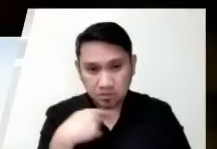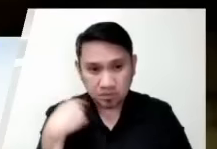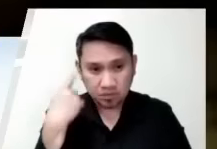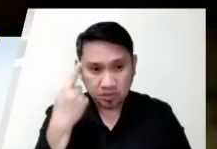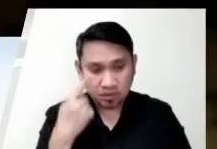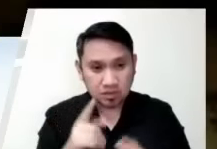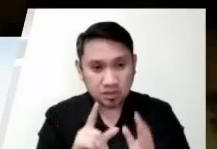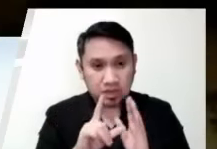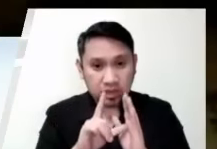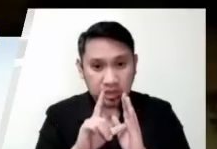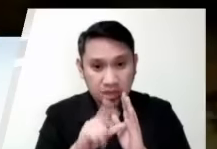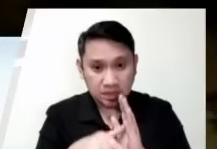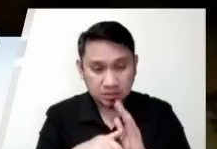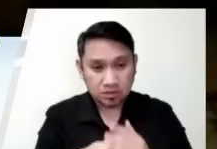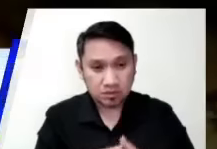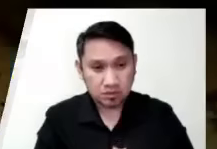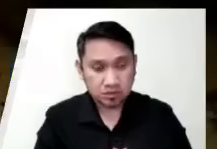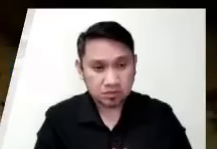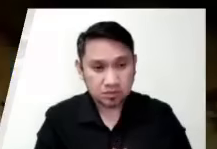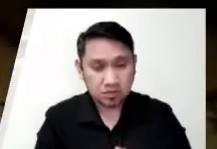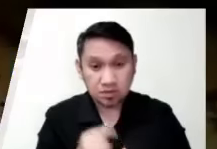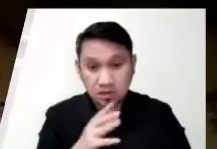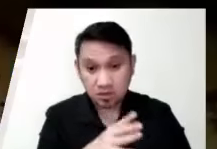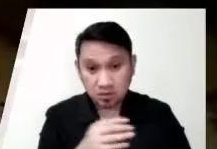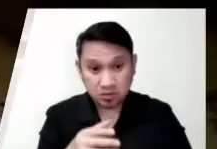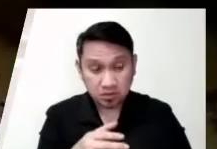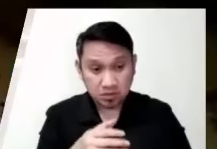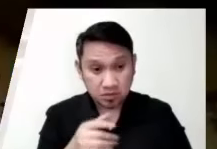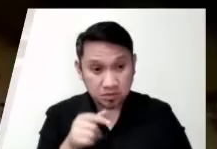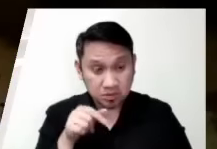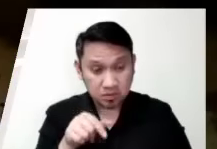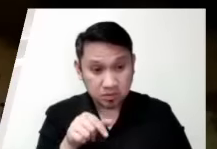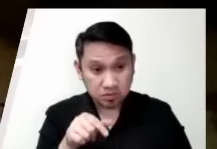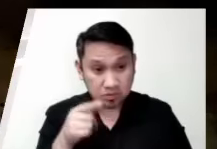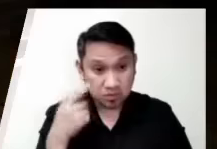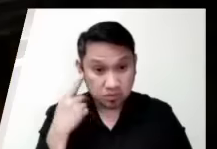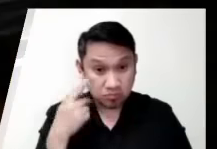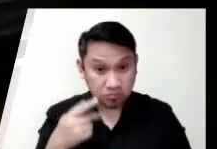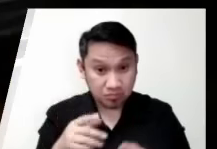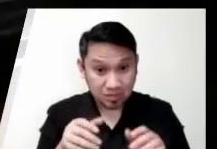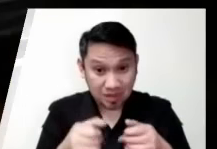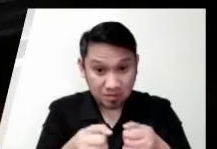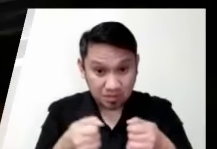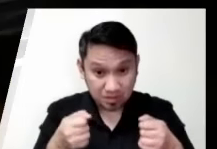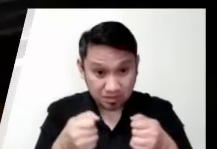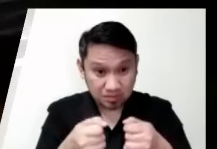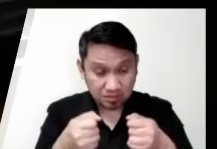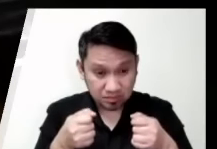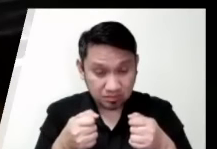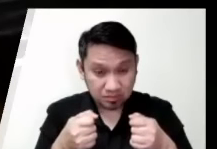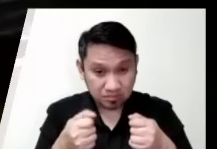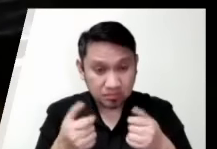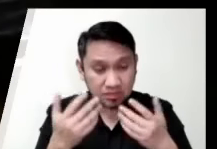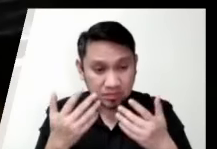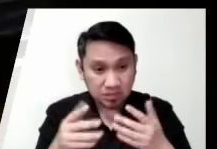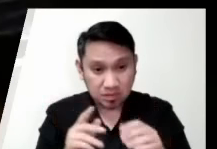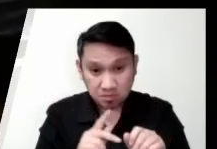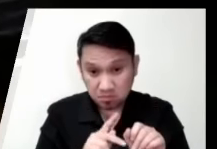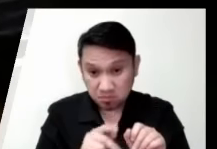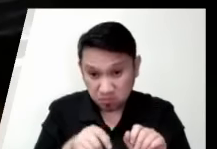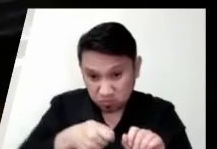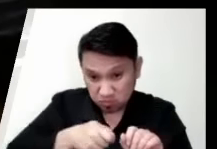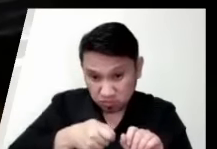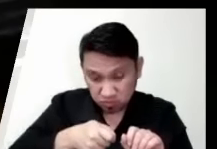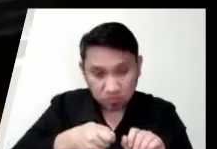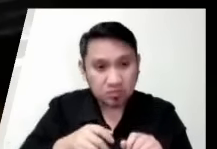pa pinuntirya naman niya ang camera drying cabinet sa ibabaw ng mesa pero bago niya ito sinusian at binuksan hinugot muna